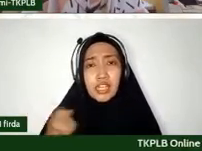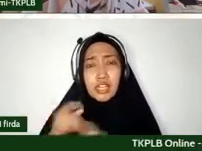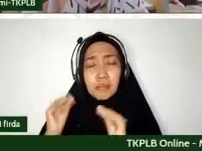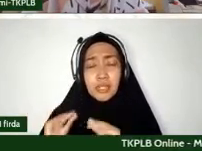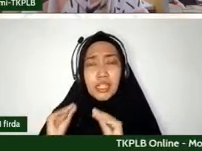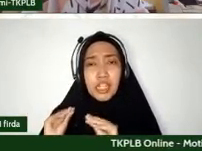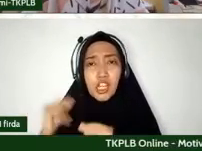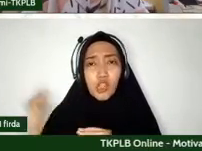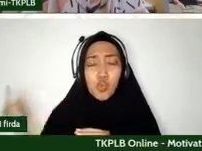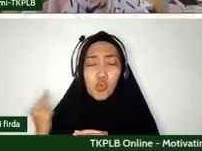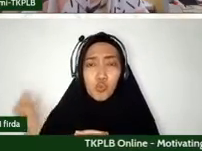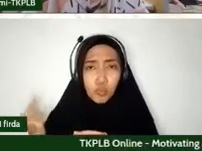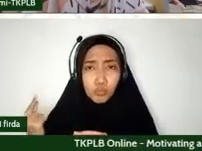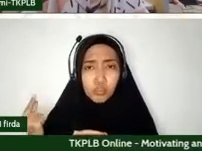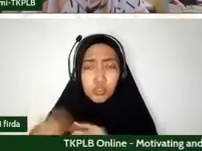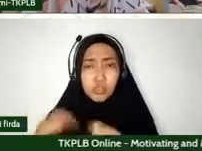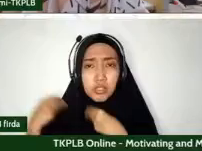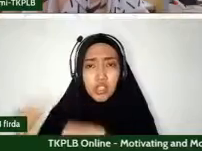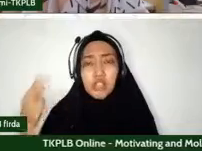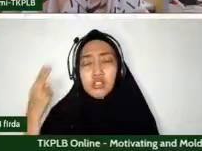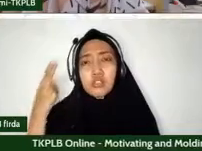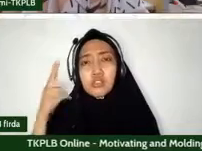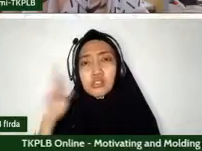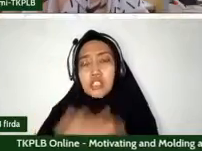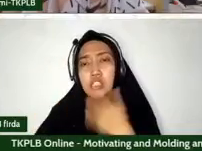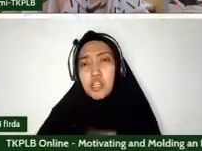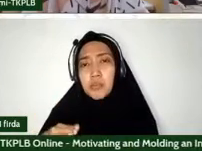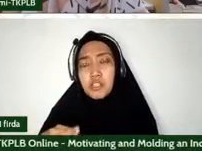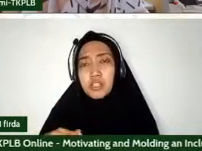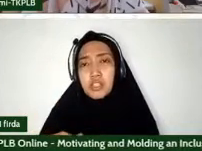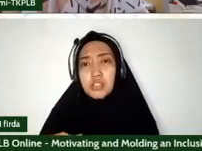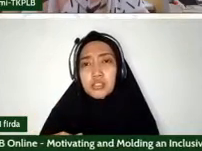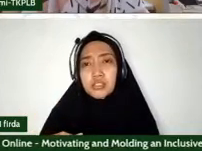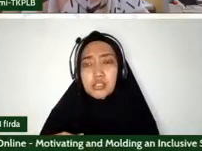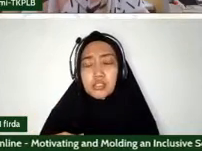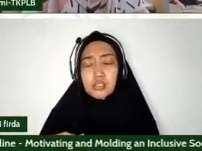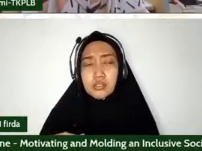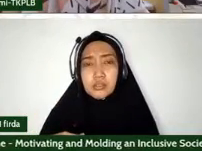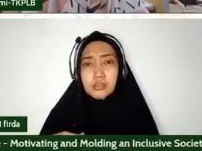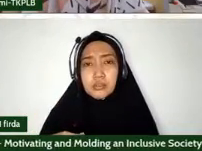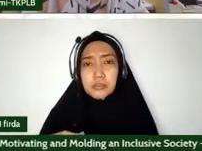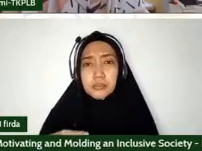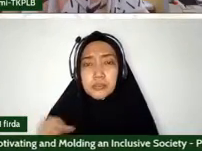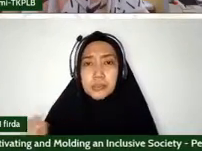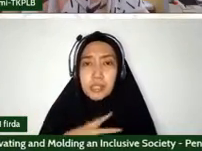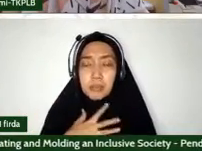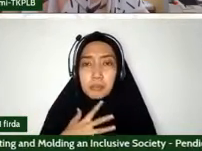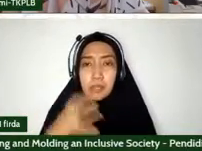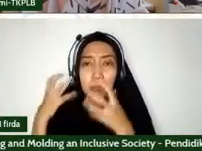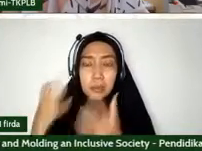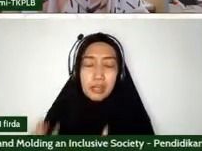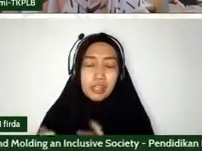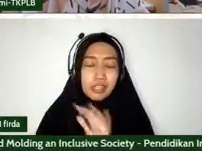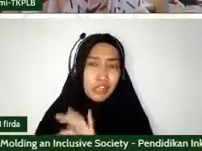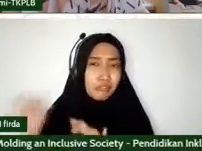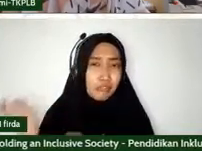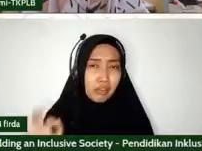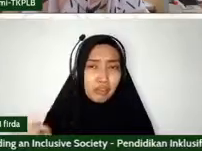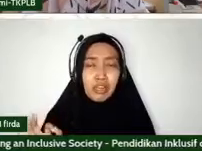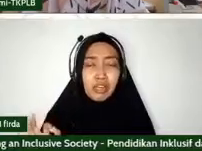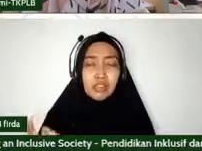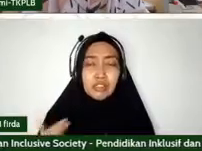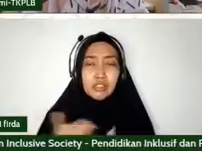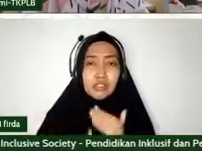umum itu diberikan bagi anak-anak berkebutuhan khusus itu tidak menimbulkan dampak yang begitu negatif. Ya, apalagi sesuai